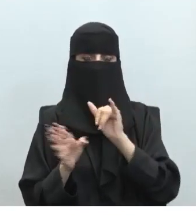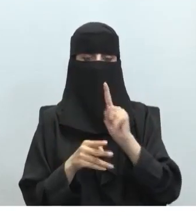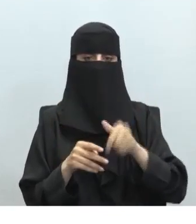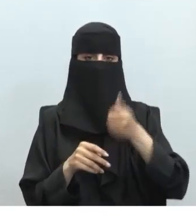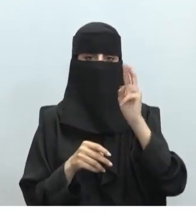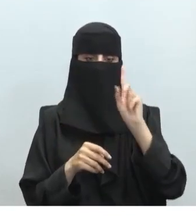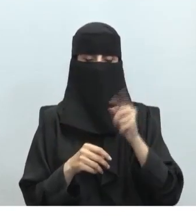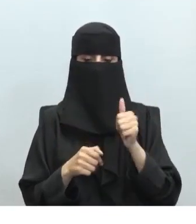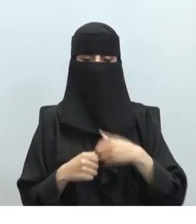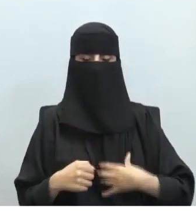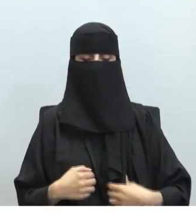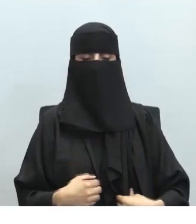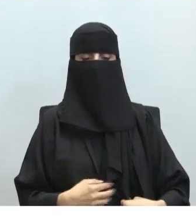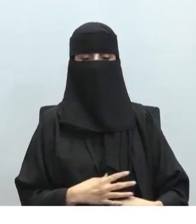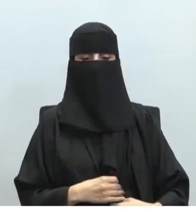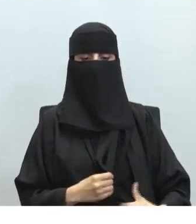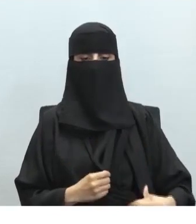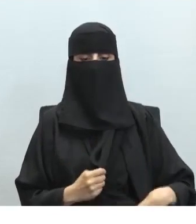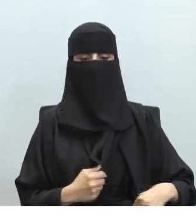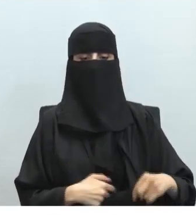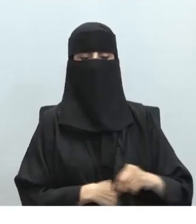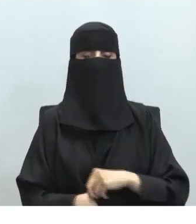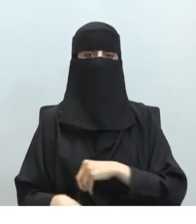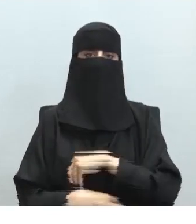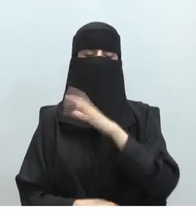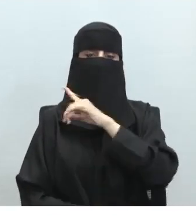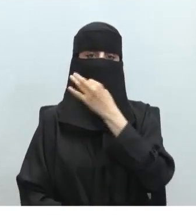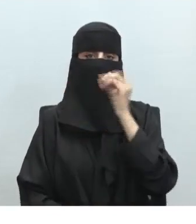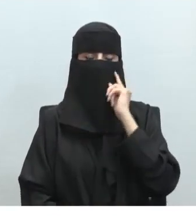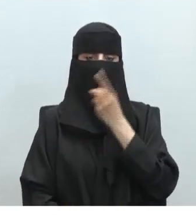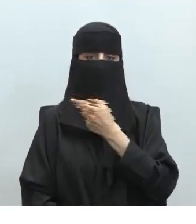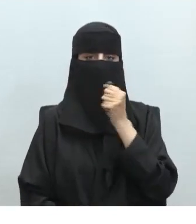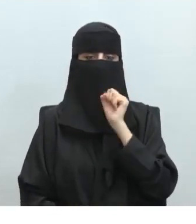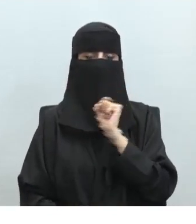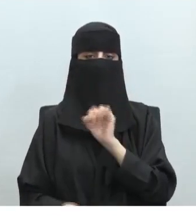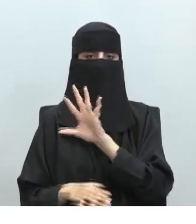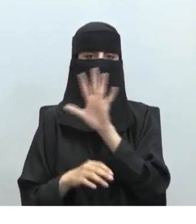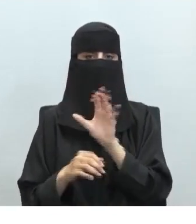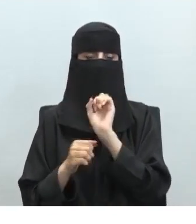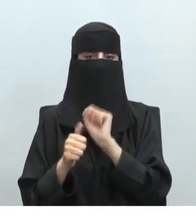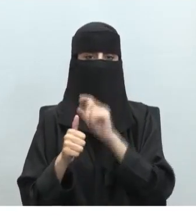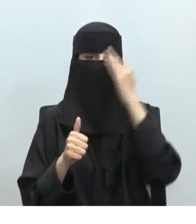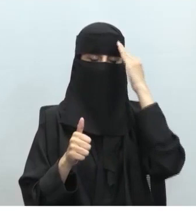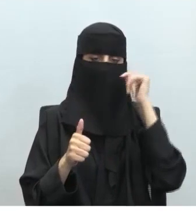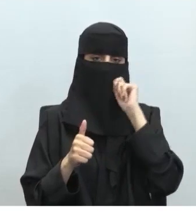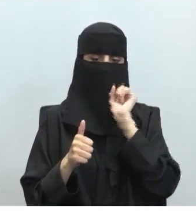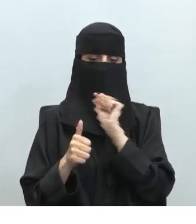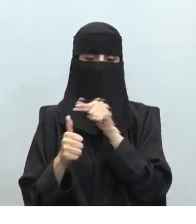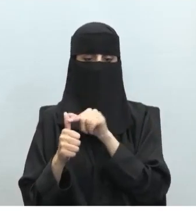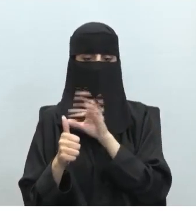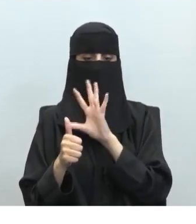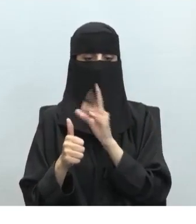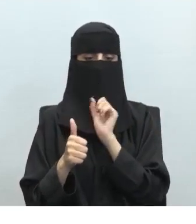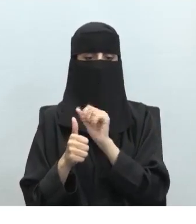بار ثم تعرفنا على الصفات المرتبطه بالجنس والصفات المرتبطه او المتاثره بالجنس وذكرنا بان الصفات